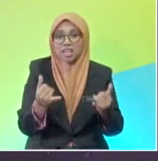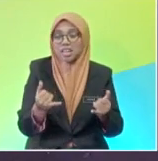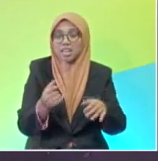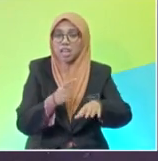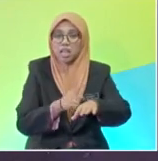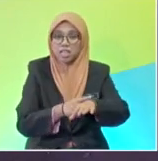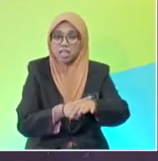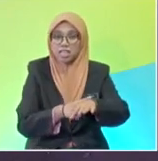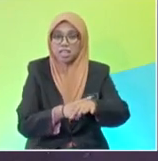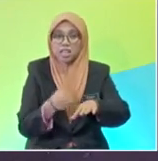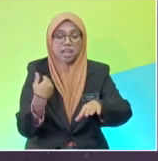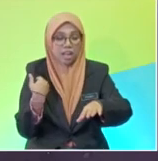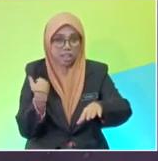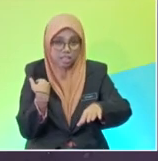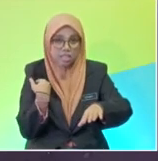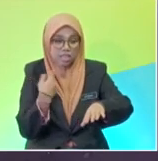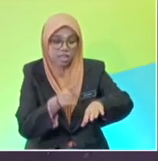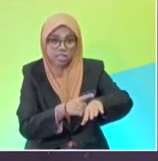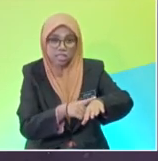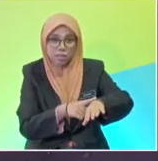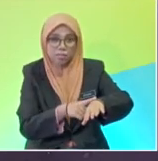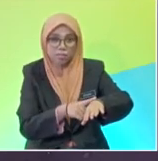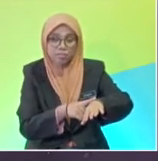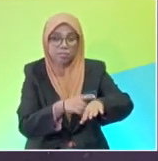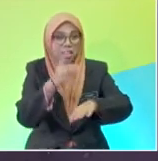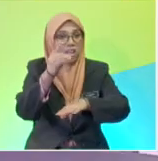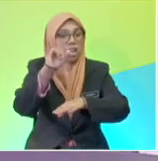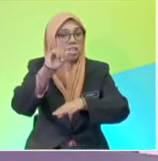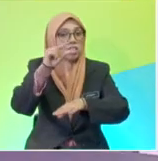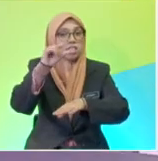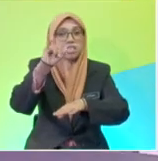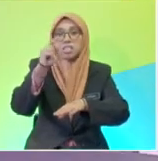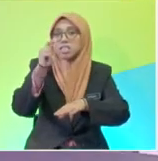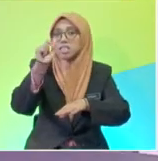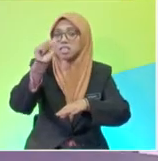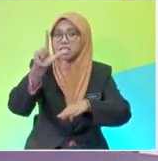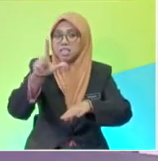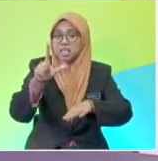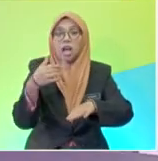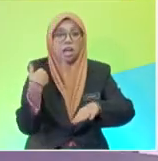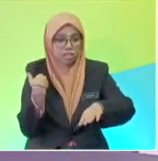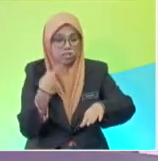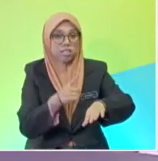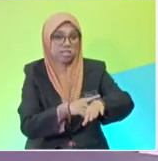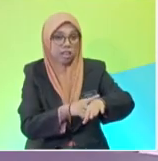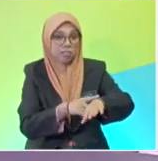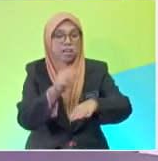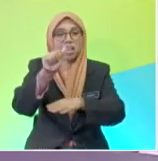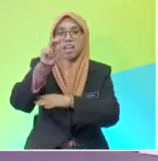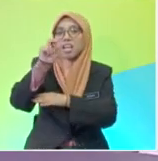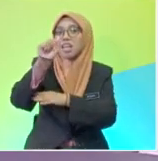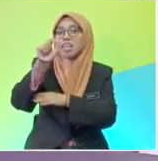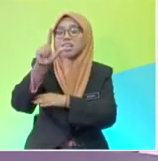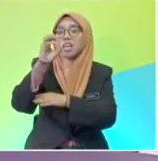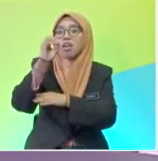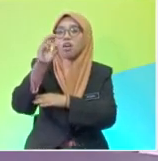ada cikgu menggunakan jam digital, manakala Mira menggunakan jam tangan analog. Betul. Baik cikgu, kita nak